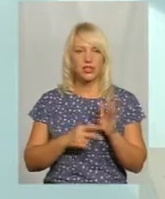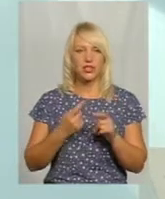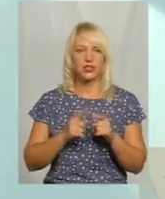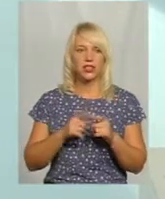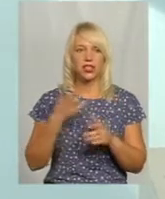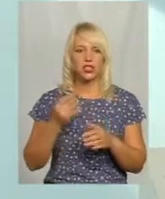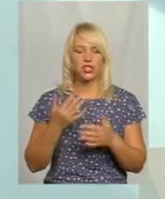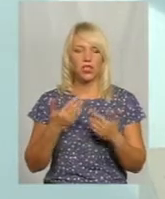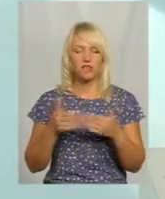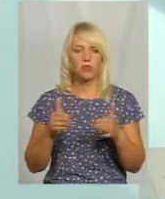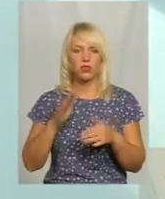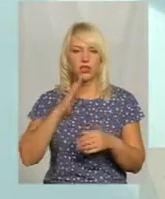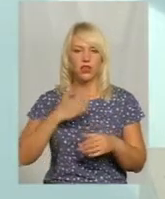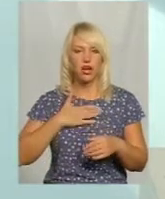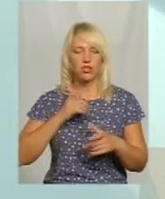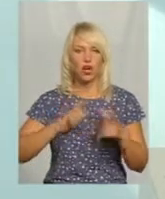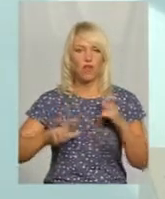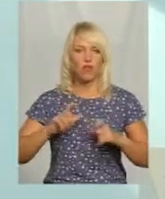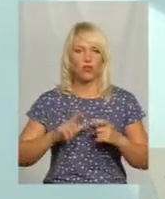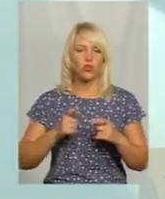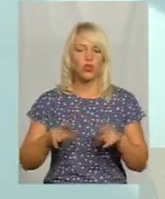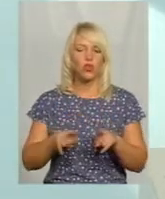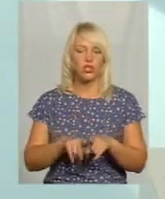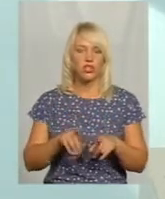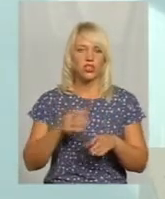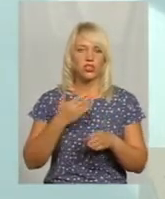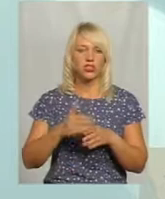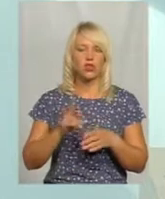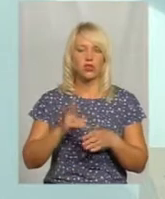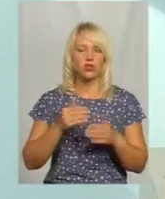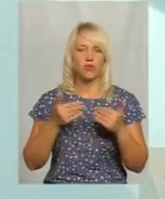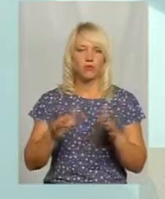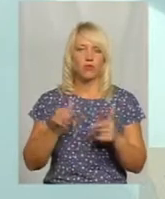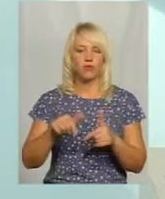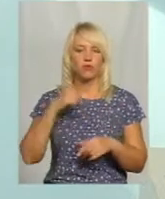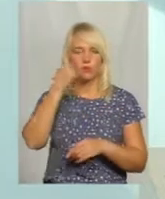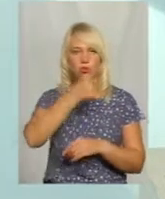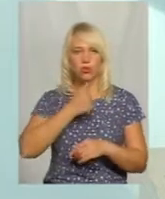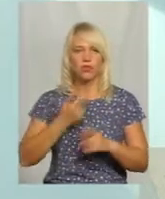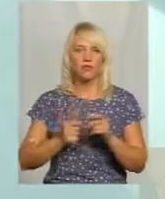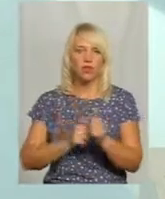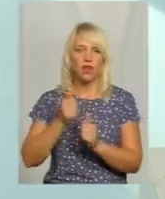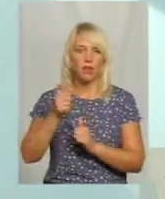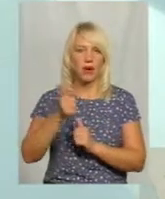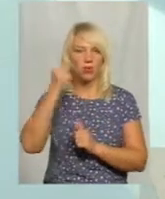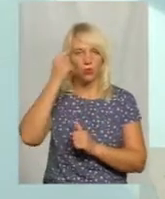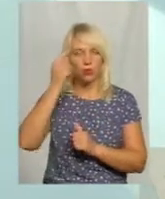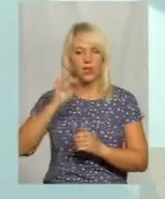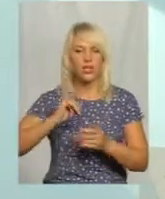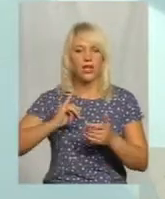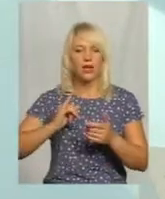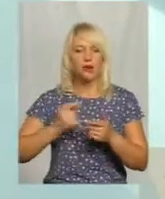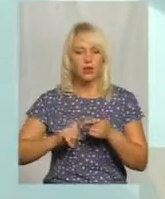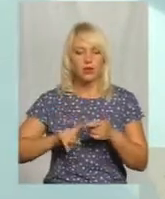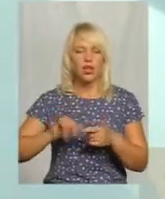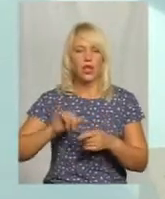і випускники наших вузів, хоча теж частина тих, хто випускався цьому році, вони наперед думали про це і проходили,